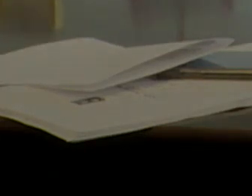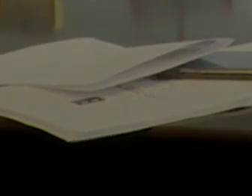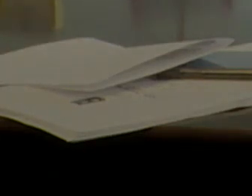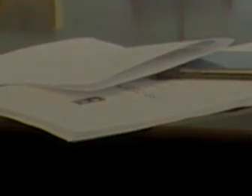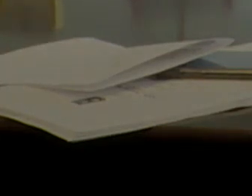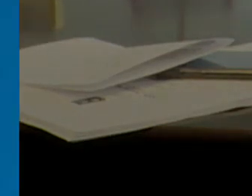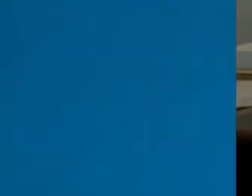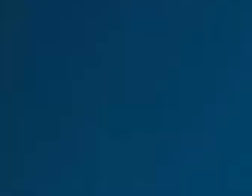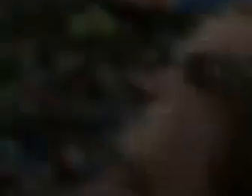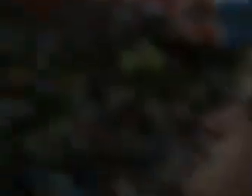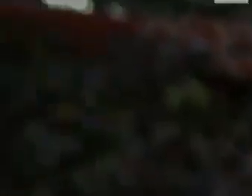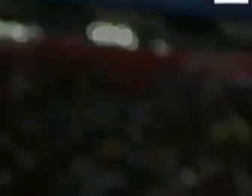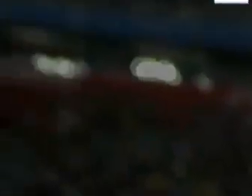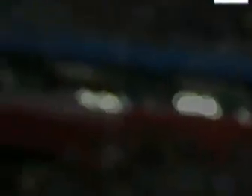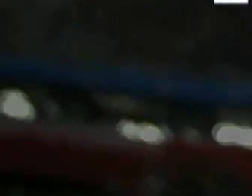מספיק תפור ומבושל.